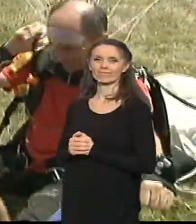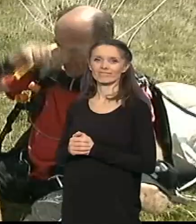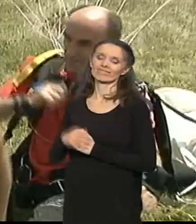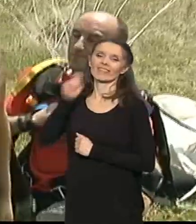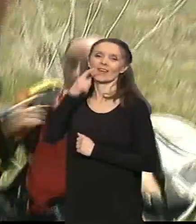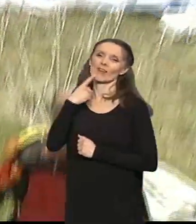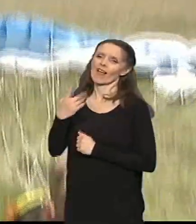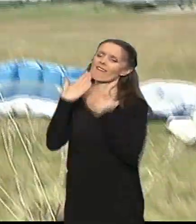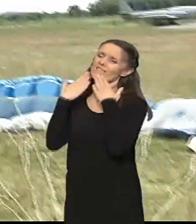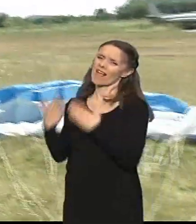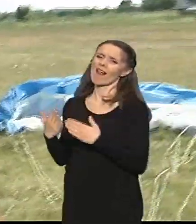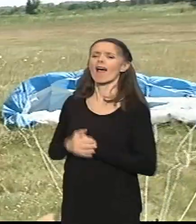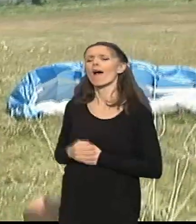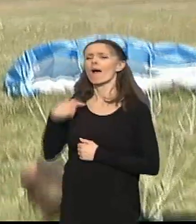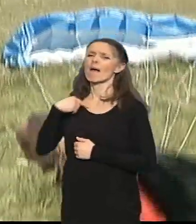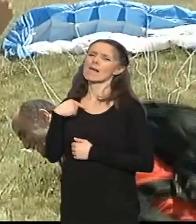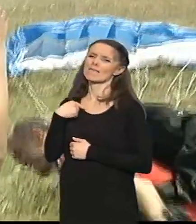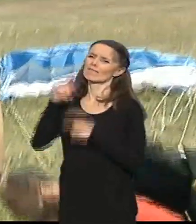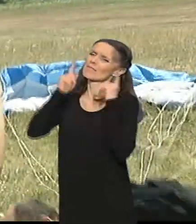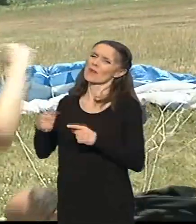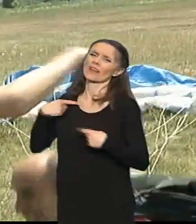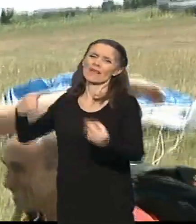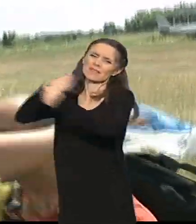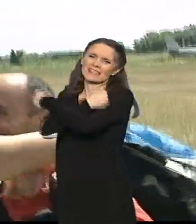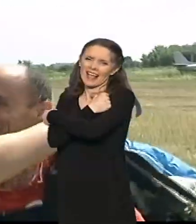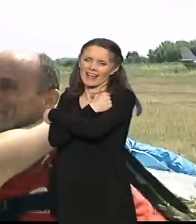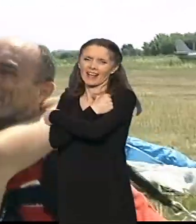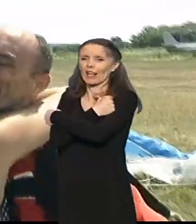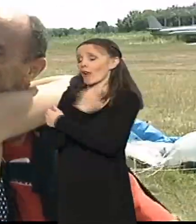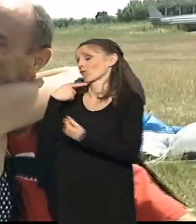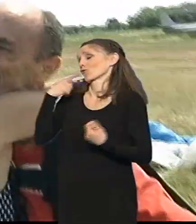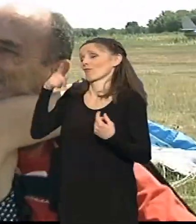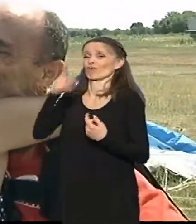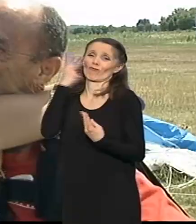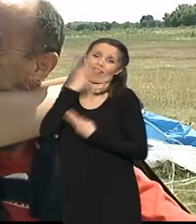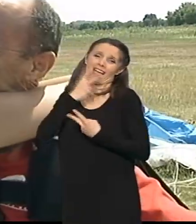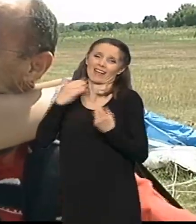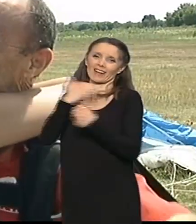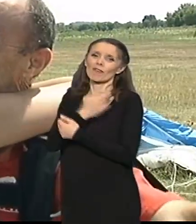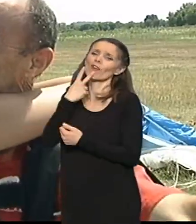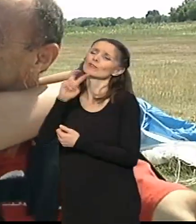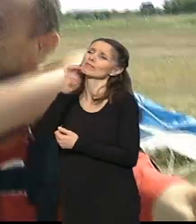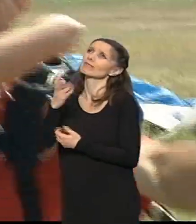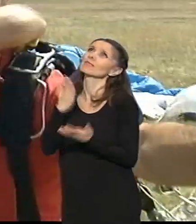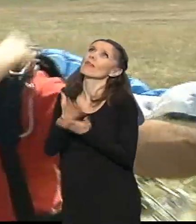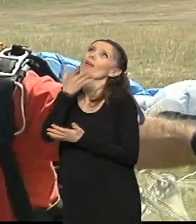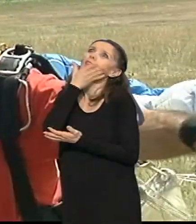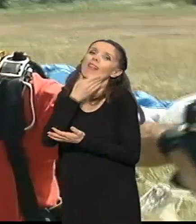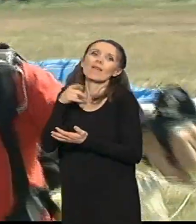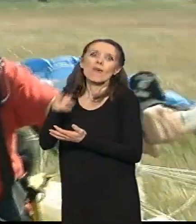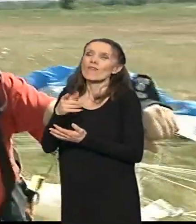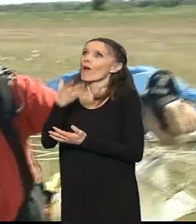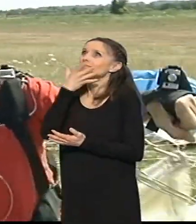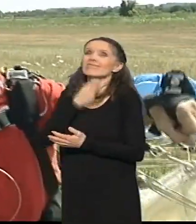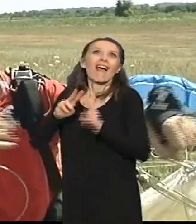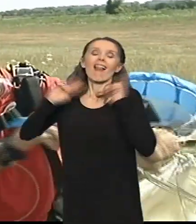Hvala, joj, moram da me zagrlim. Svakako, Mila moja. Joj, predivno, hvala vam, ovo je nešto najlepše